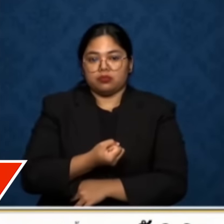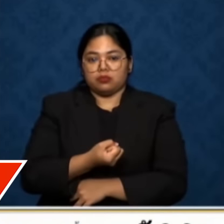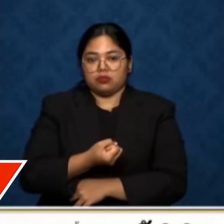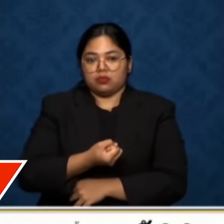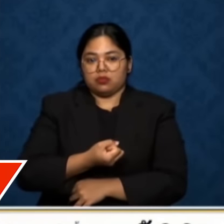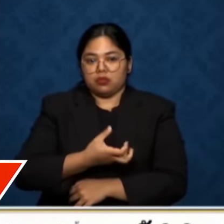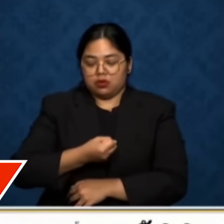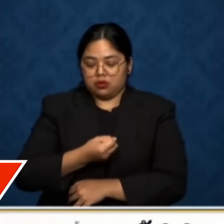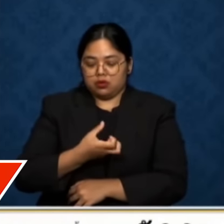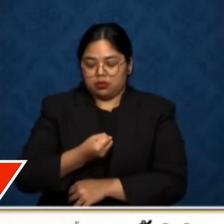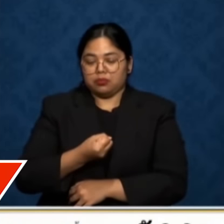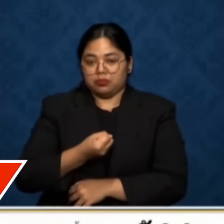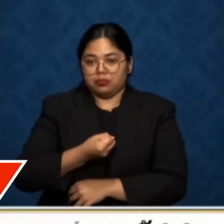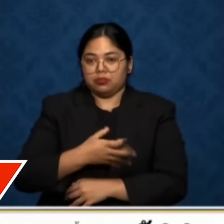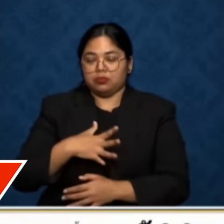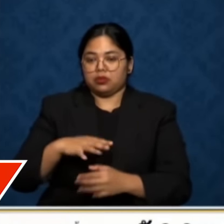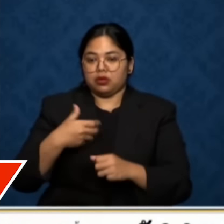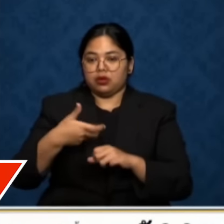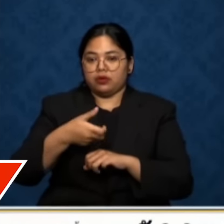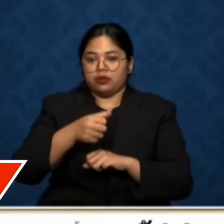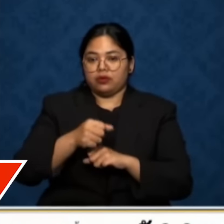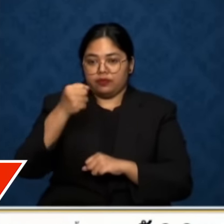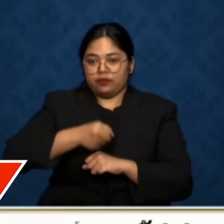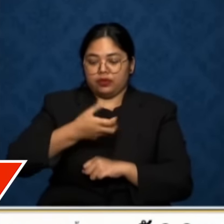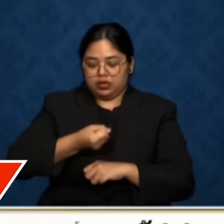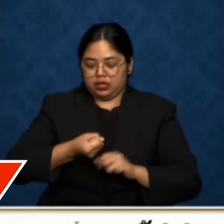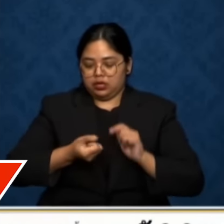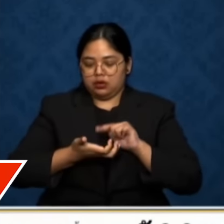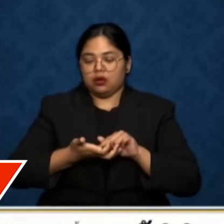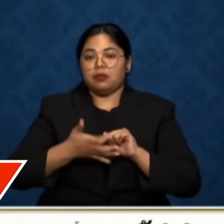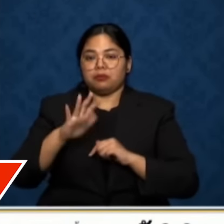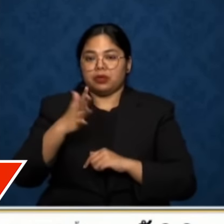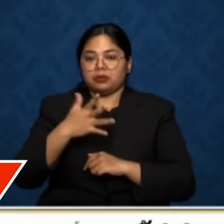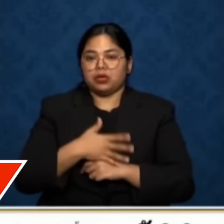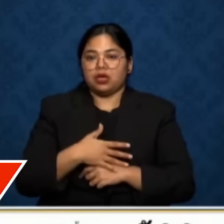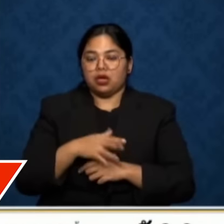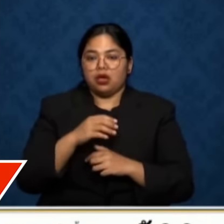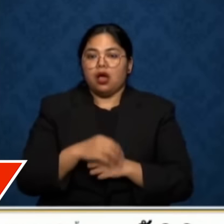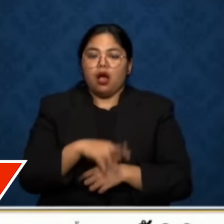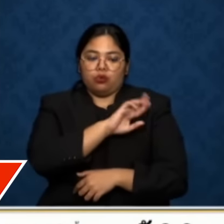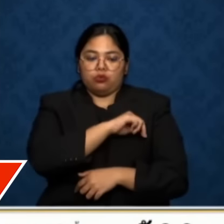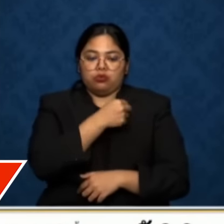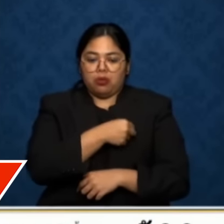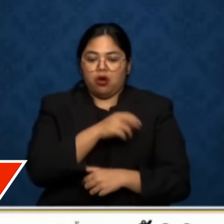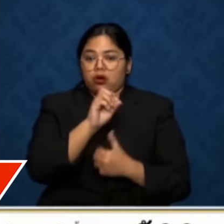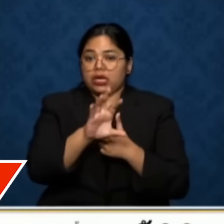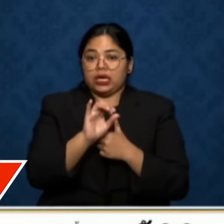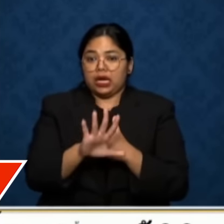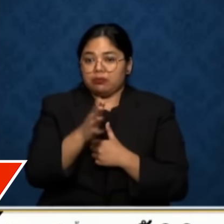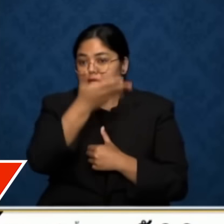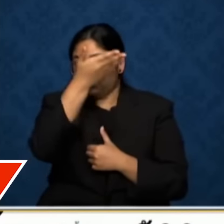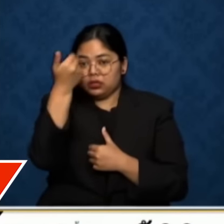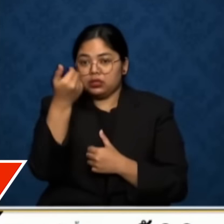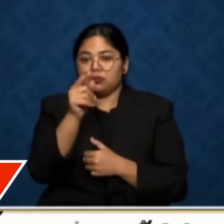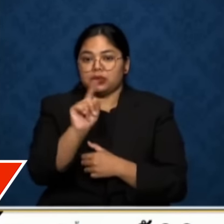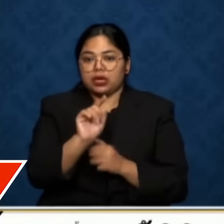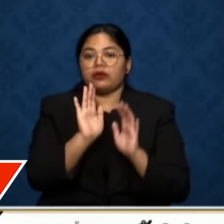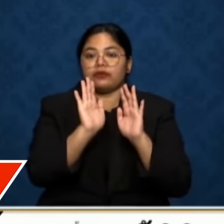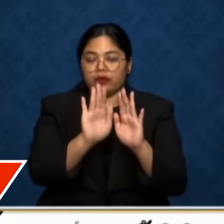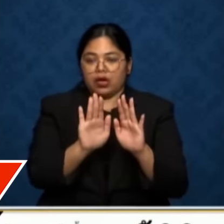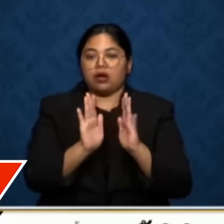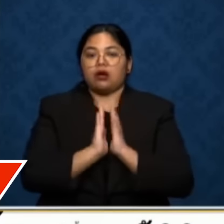ยเพื่อทำกริปสเตรนท์ครับอันนี้ขาดหายไปคุณหมอลืมให้หรืออย่างไรหรือไม่ได้แนะนำครับฝากด้วยครับขอบคุ